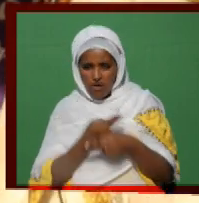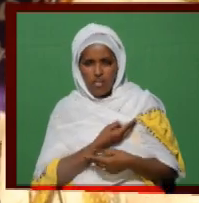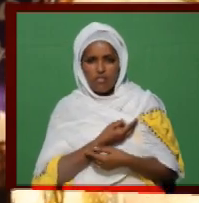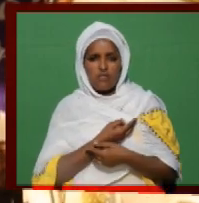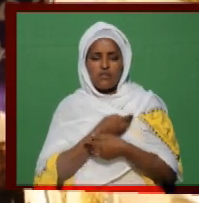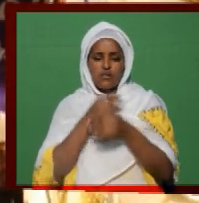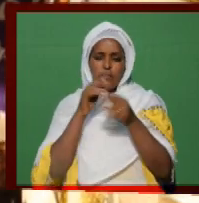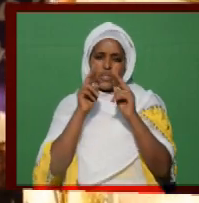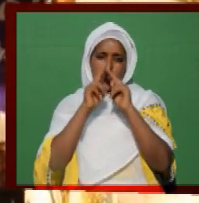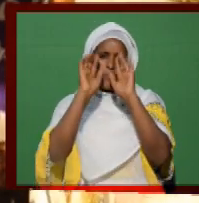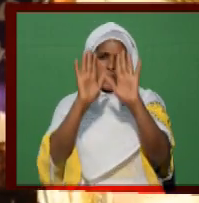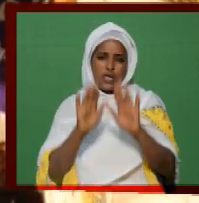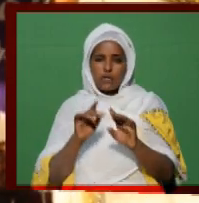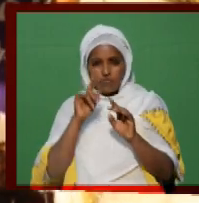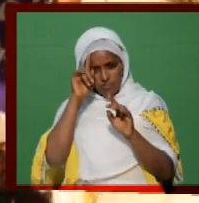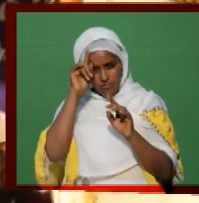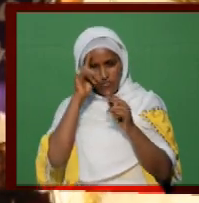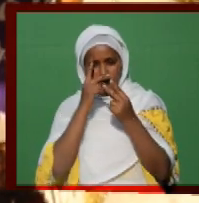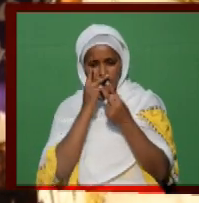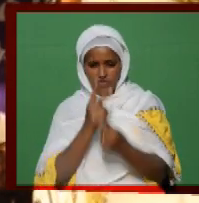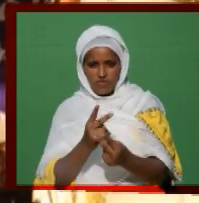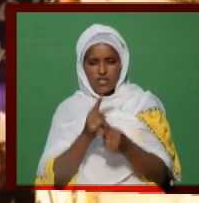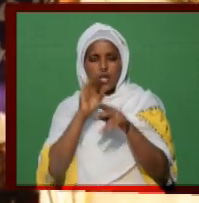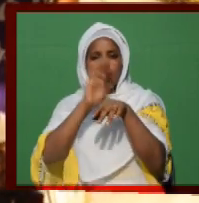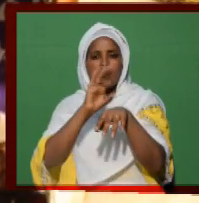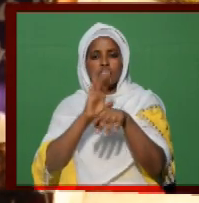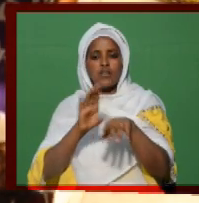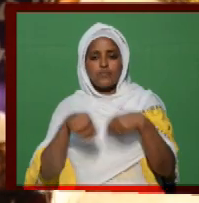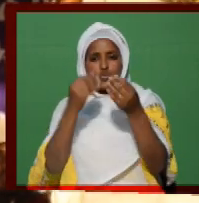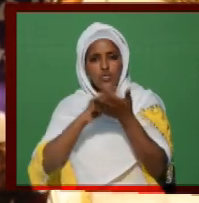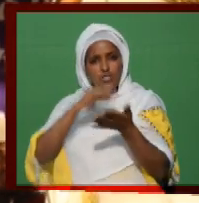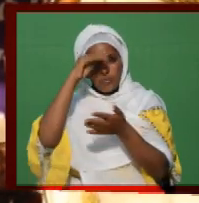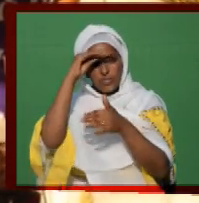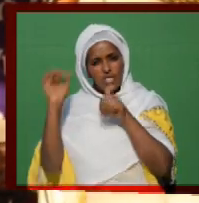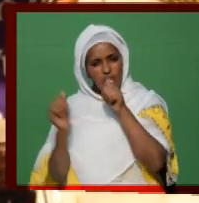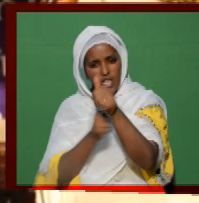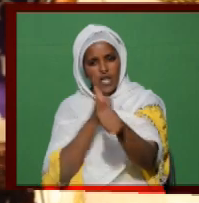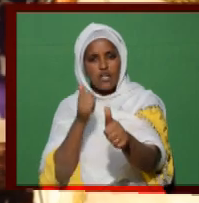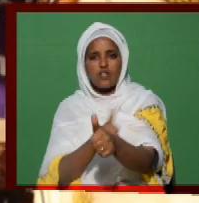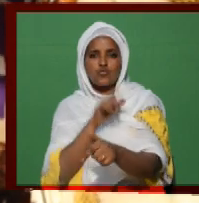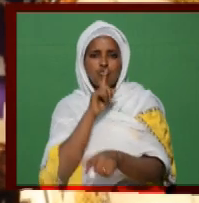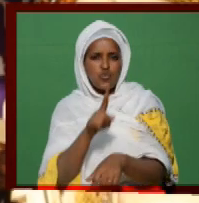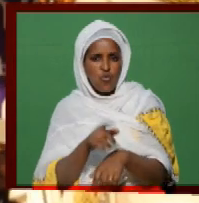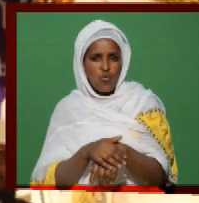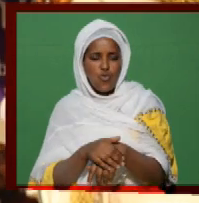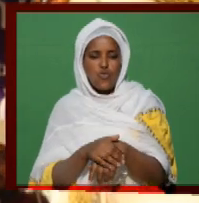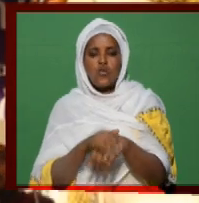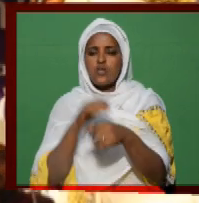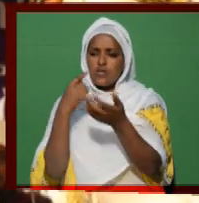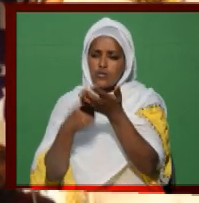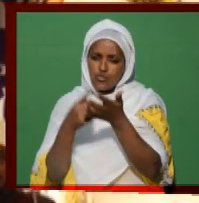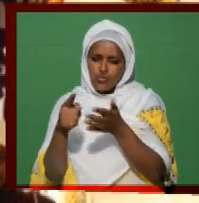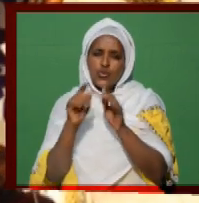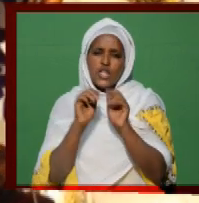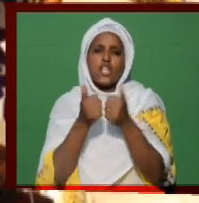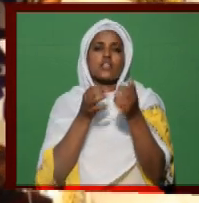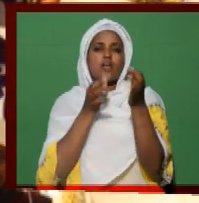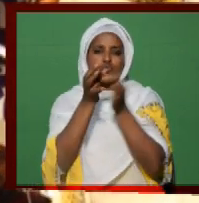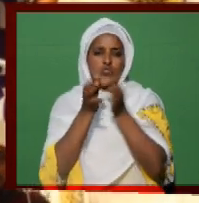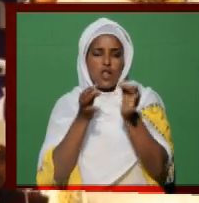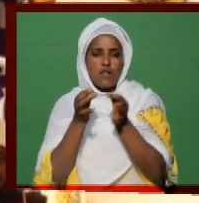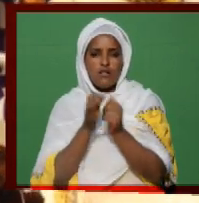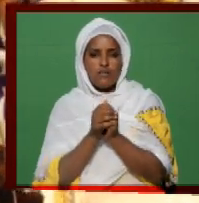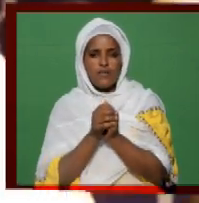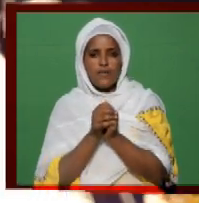ህፃናትም ሳይቀሩ በሚገርም ትጋትና ትግስት ይሄንን ከቤተክርስቲያን የሚሰጠውን ትምህርት እየተከታተሉ ነው። እርሶስ እንዴት